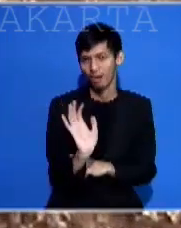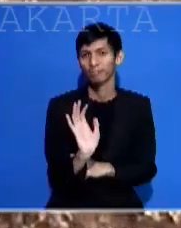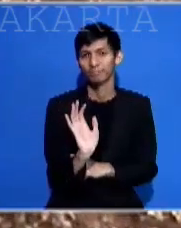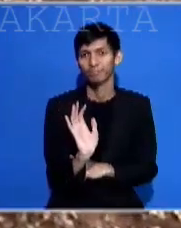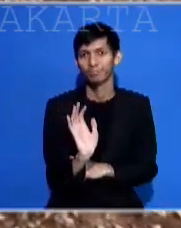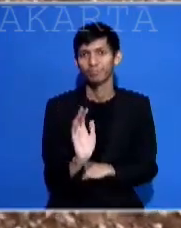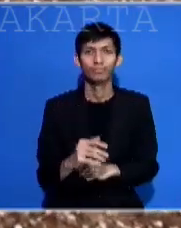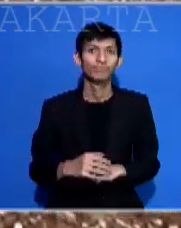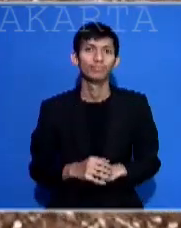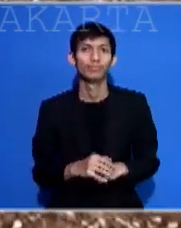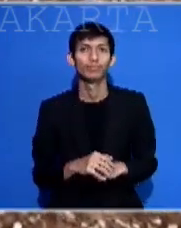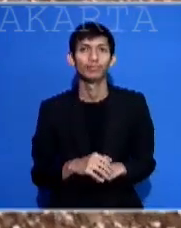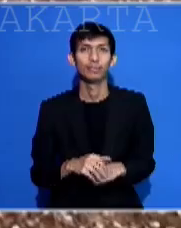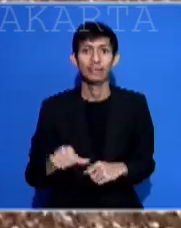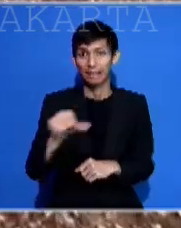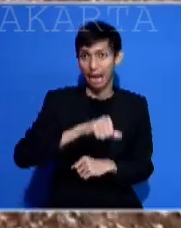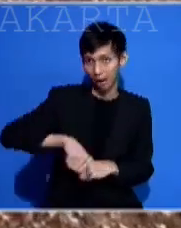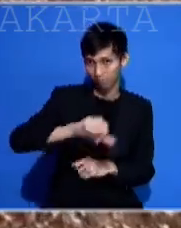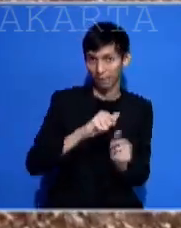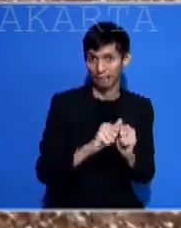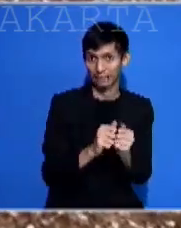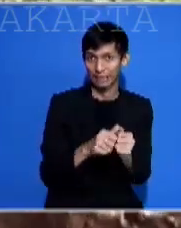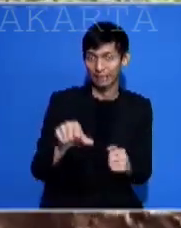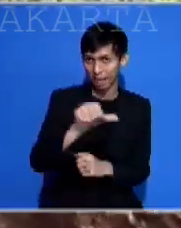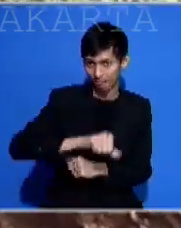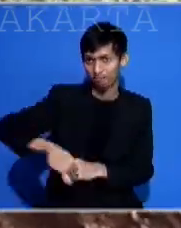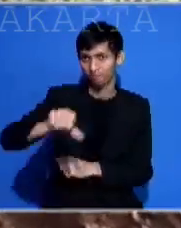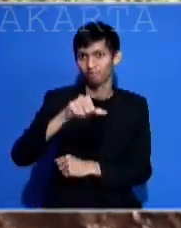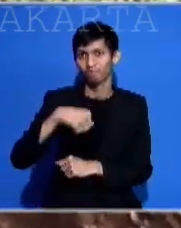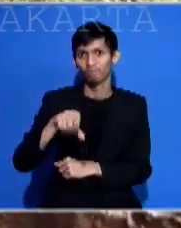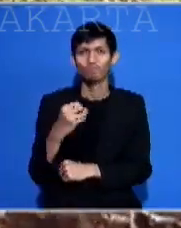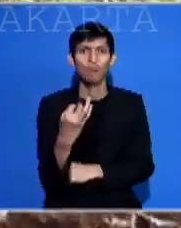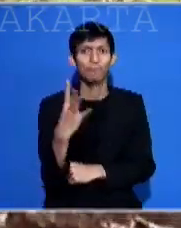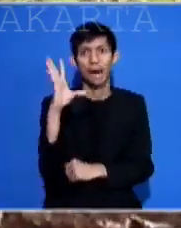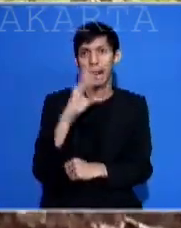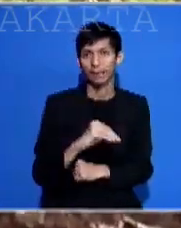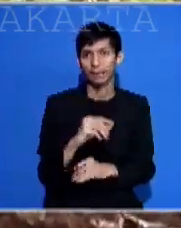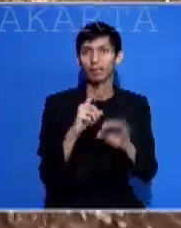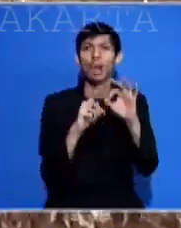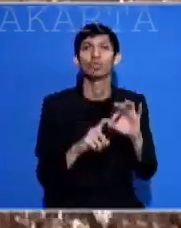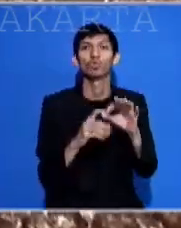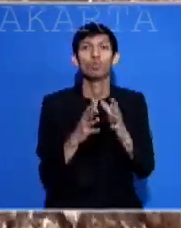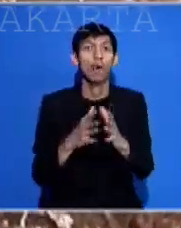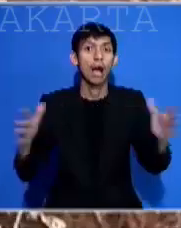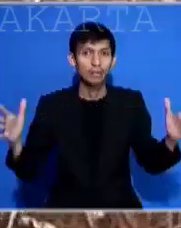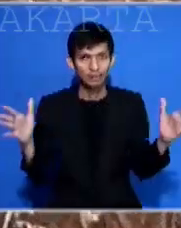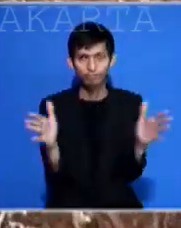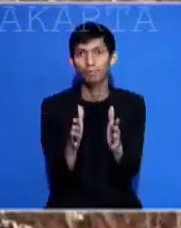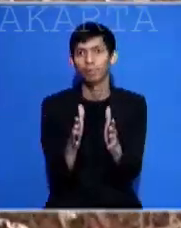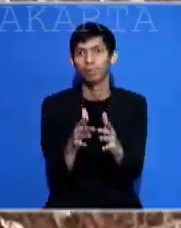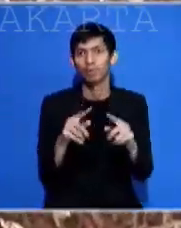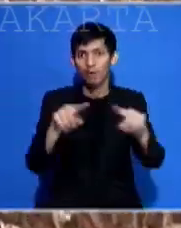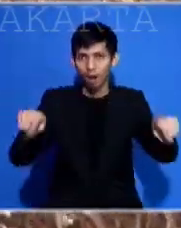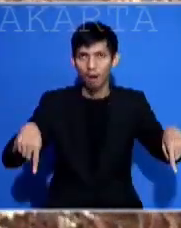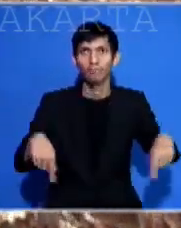salebeting nyirami lahan taneman kacang menika saged tumados ingkang pinten-pinten dinten gumantung kalian wiyaring lahan gadhanipun kadang tani. Ing